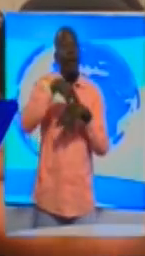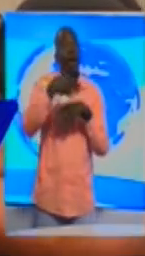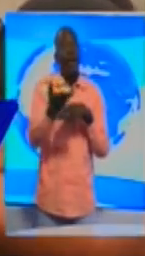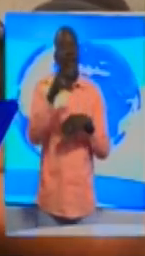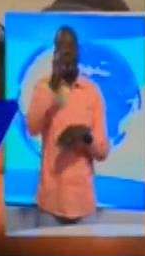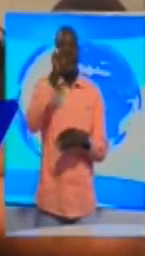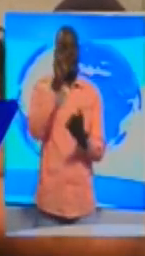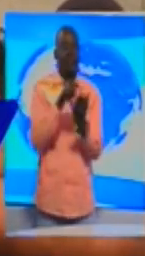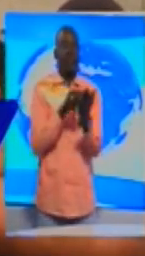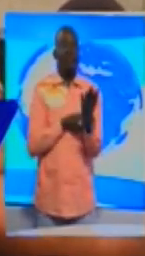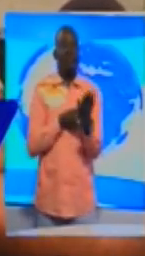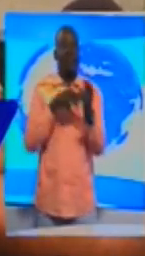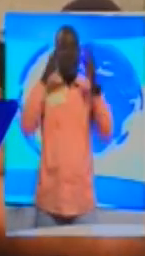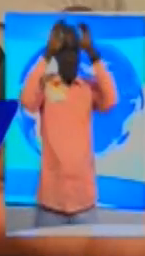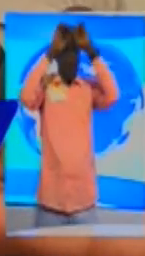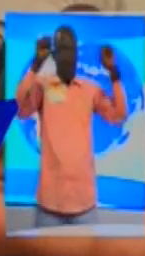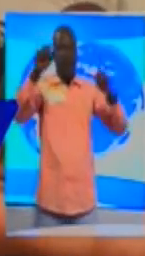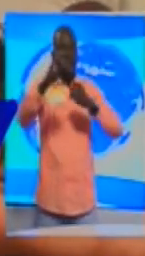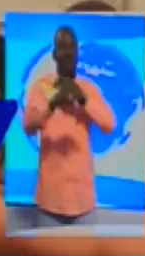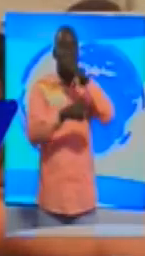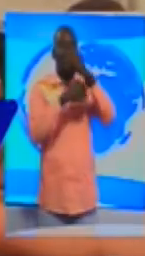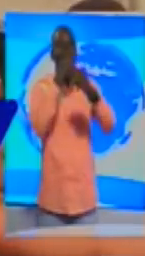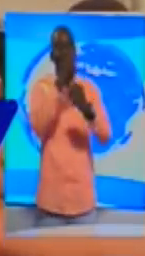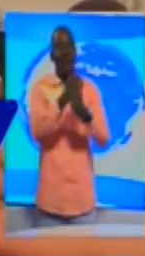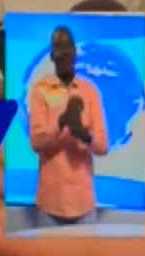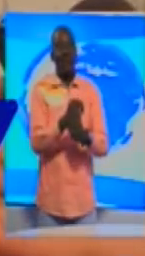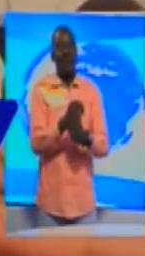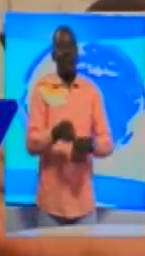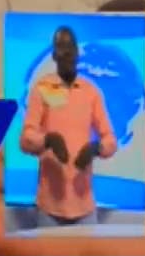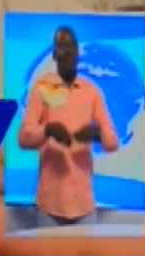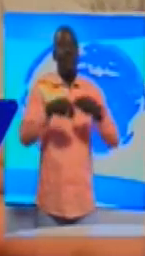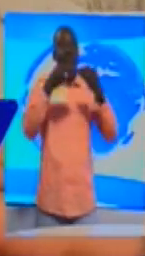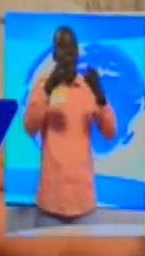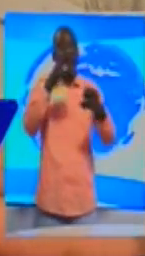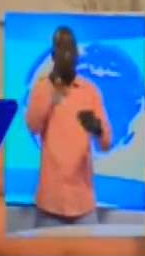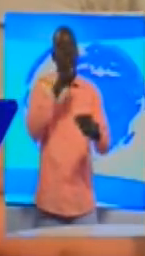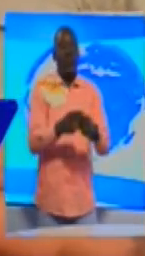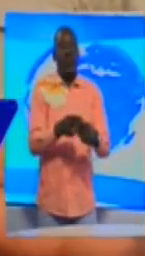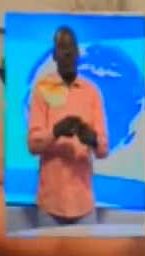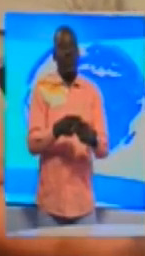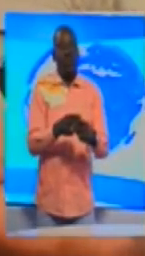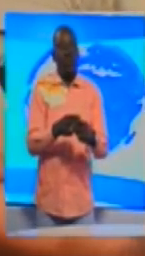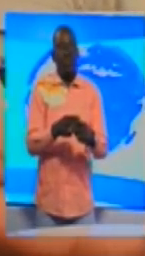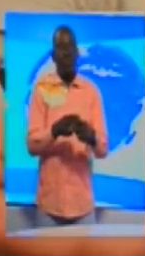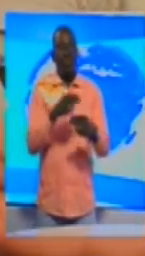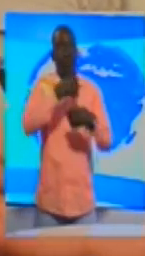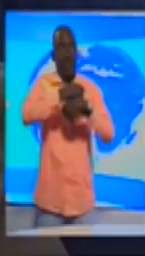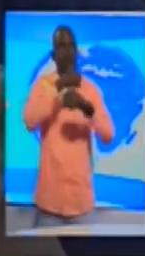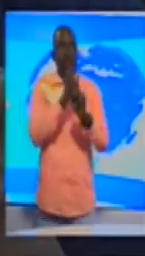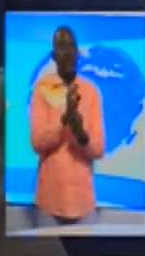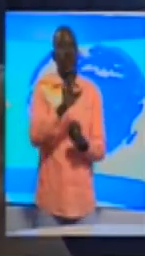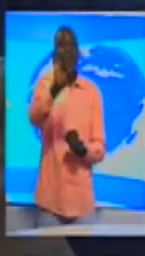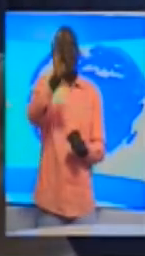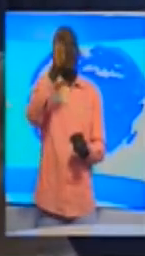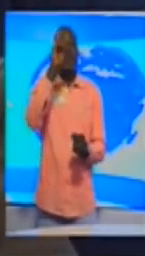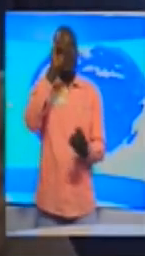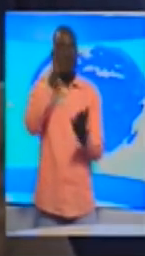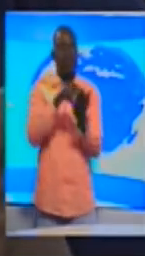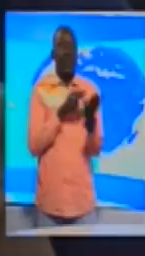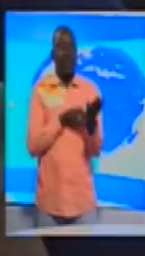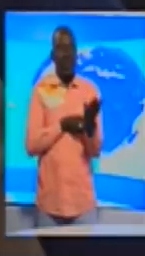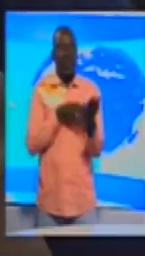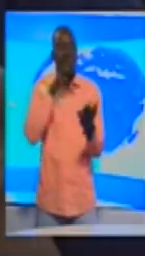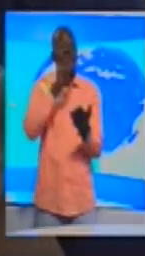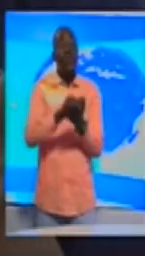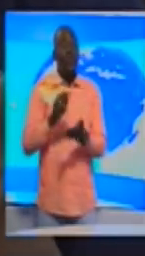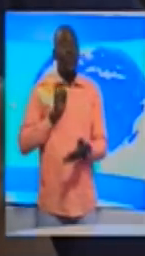millions, le président national a contribué au nom de la Fondation Ali Gourga 80 millions. L'usage que nous allons